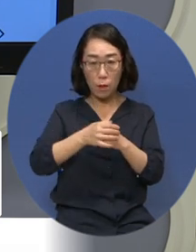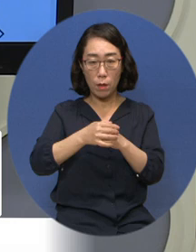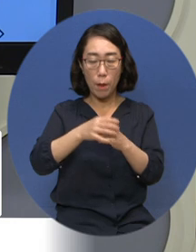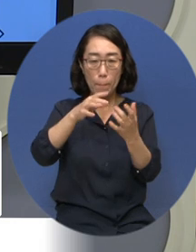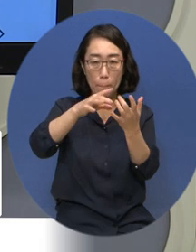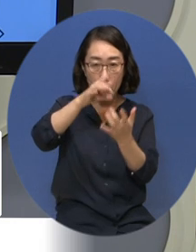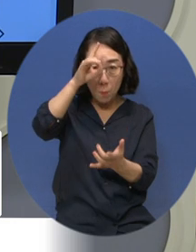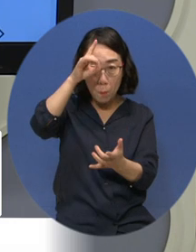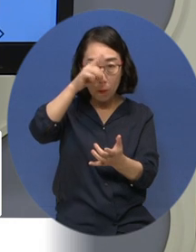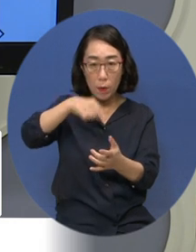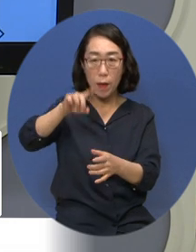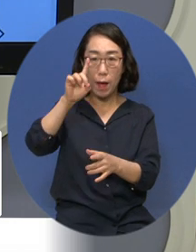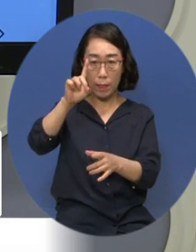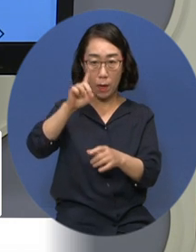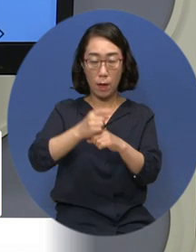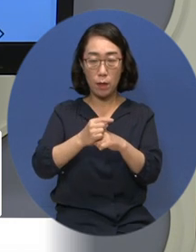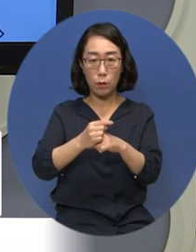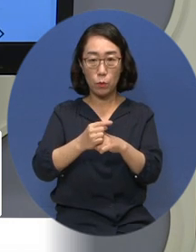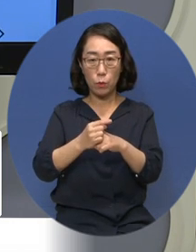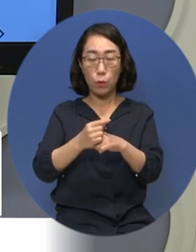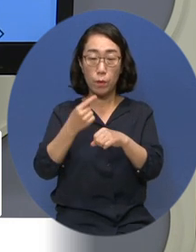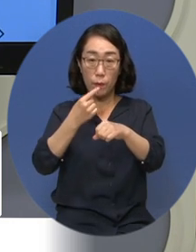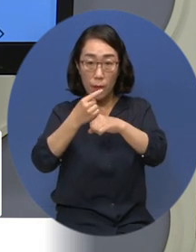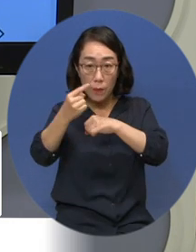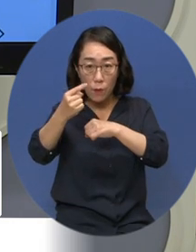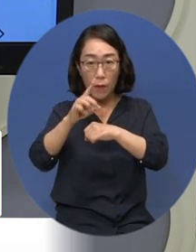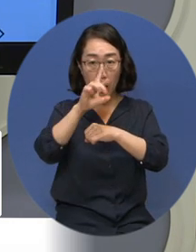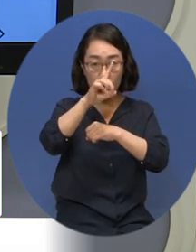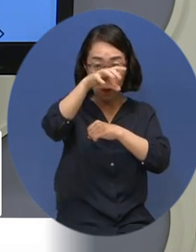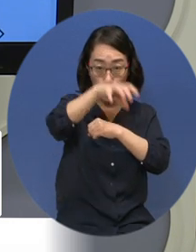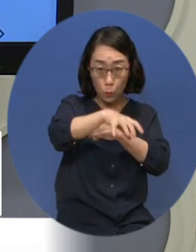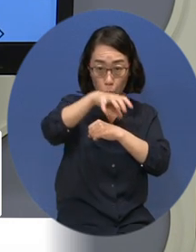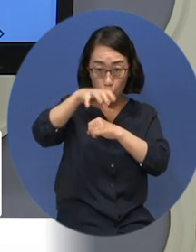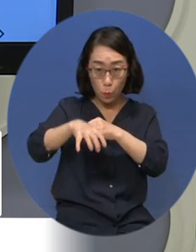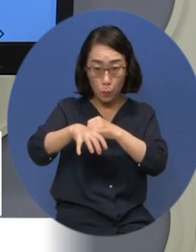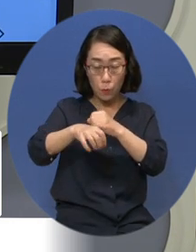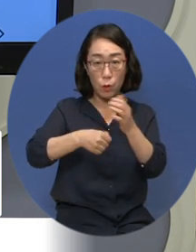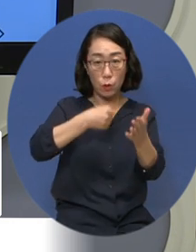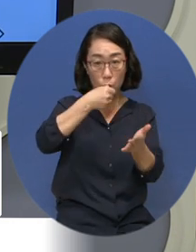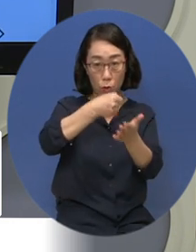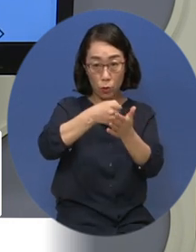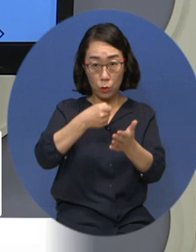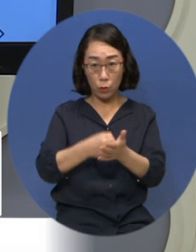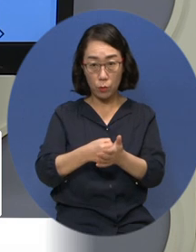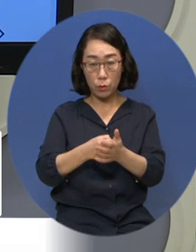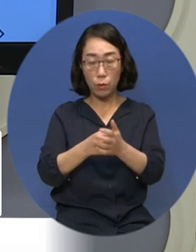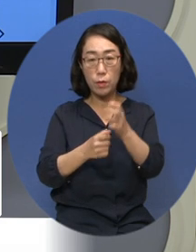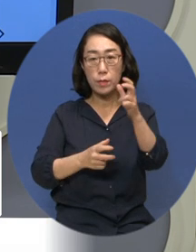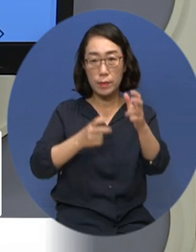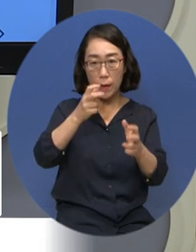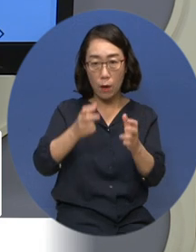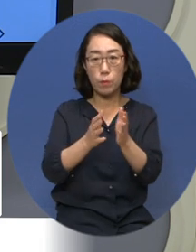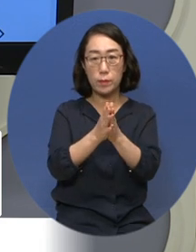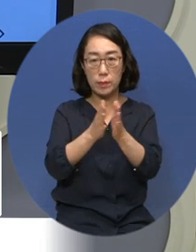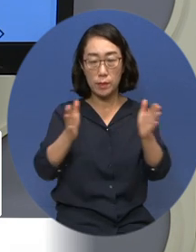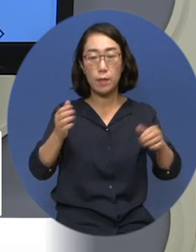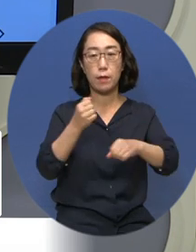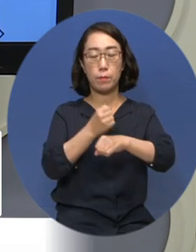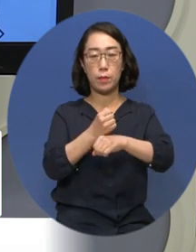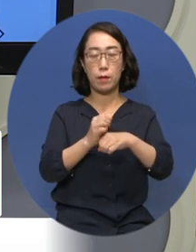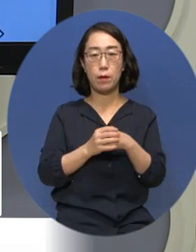통해 올해 1 개소 2021년 1 개소 를 각각 선정해 시범 사업을 추진합니다